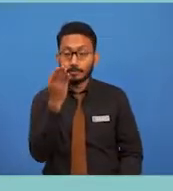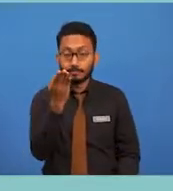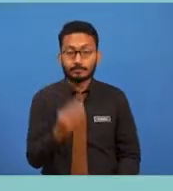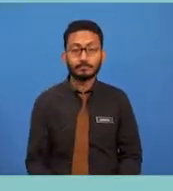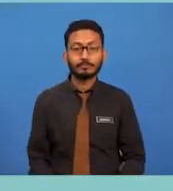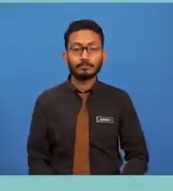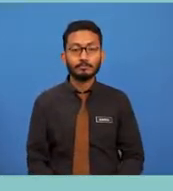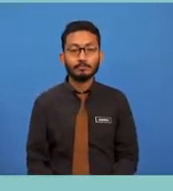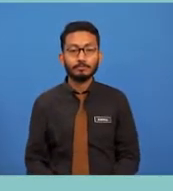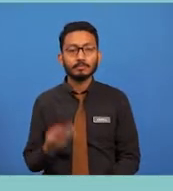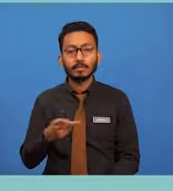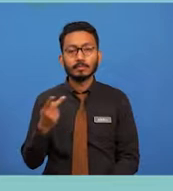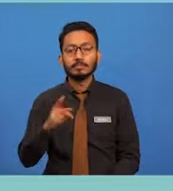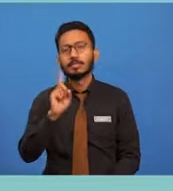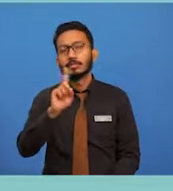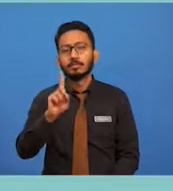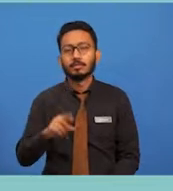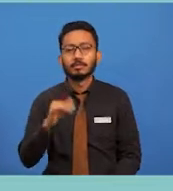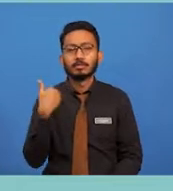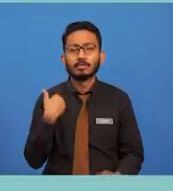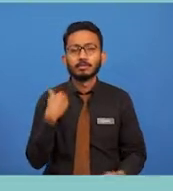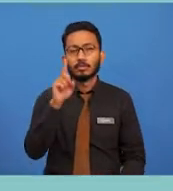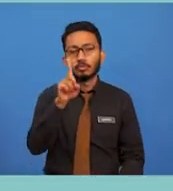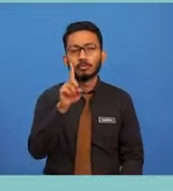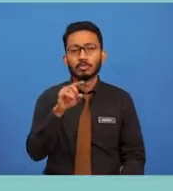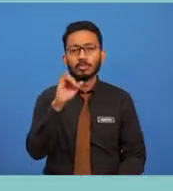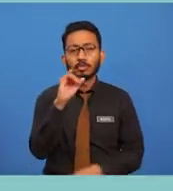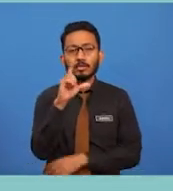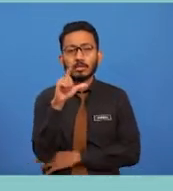Bahan manakah adalah suatu alkali?